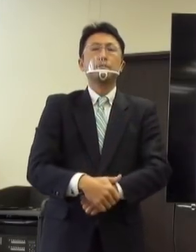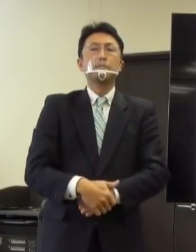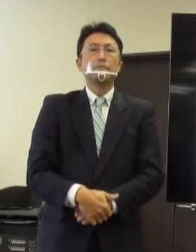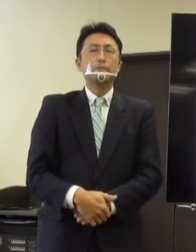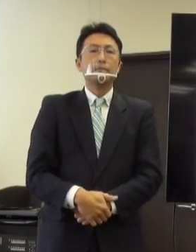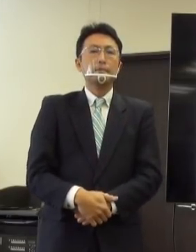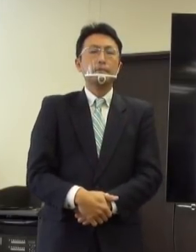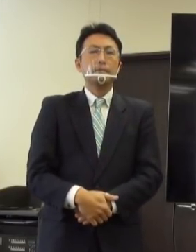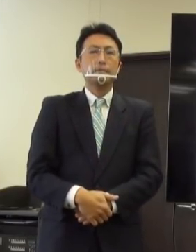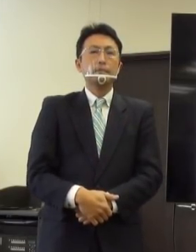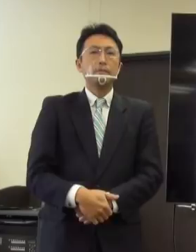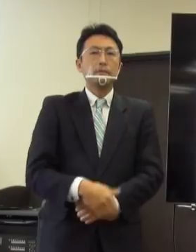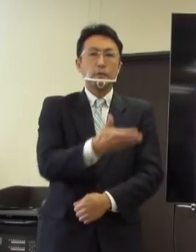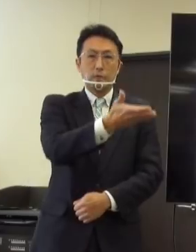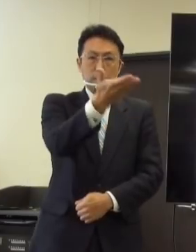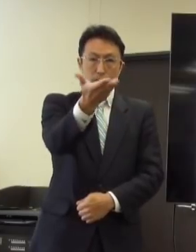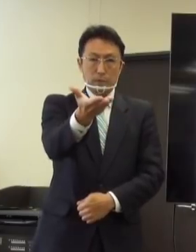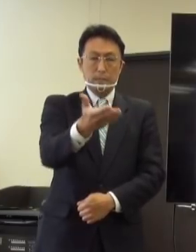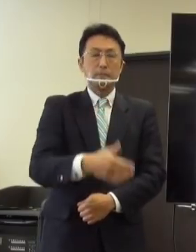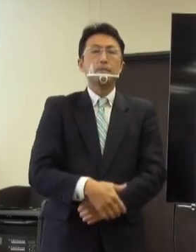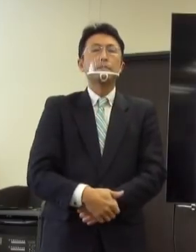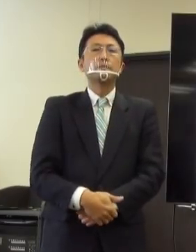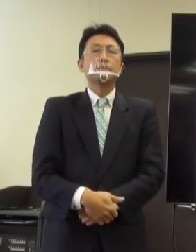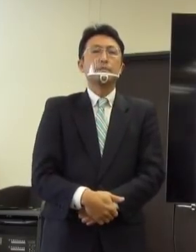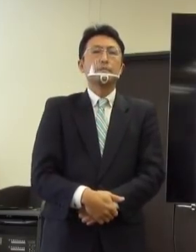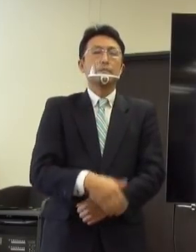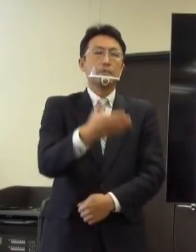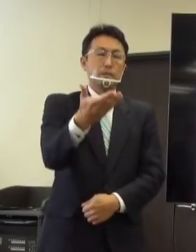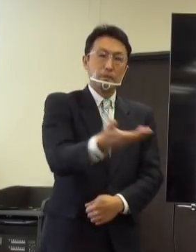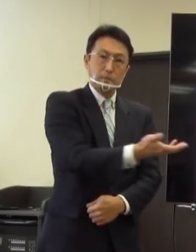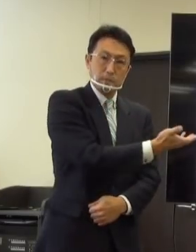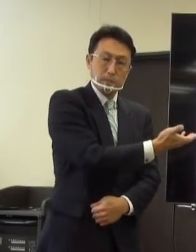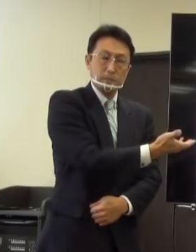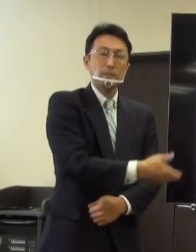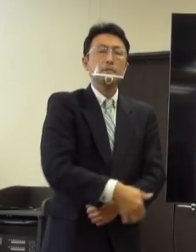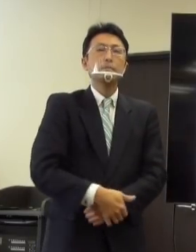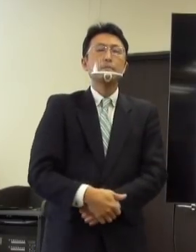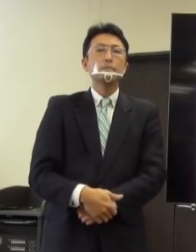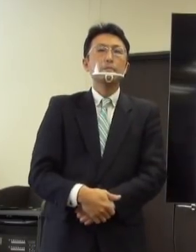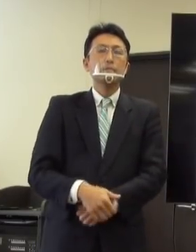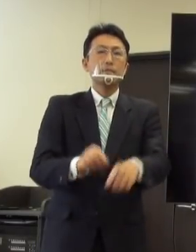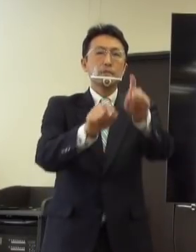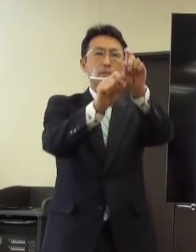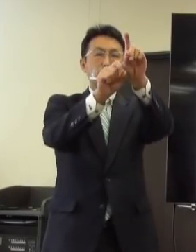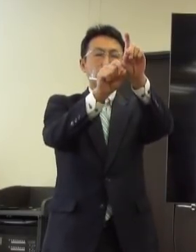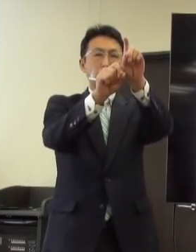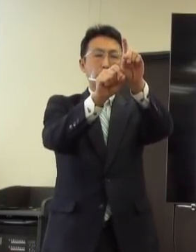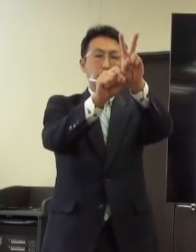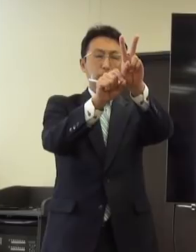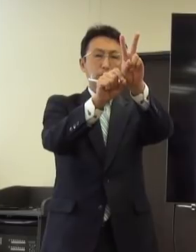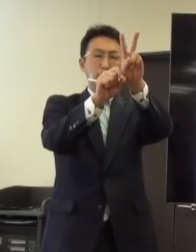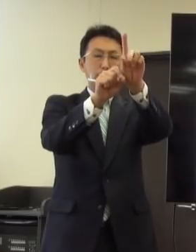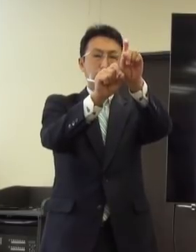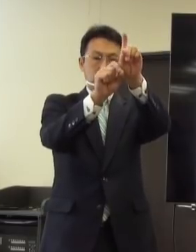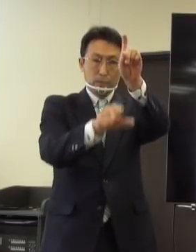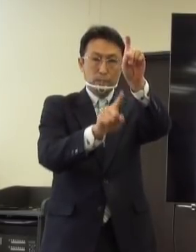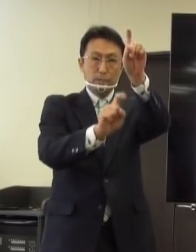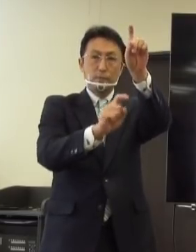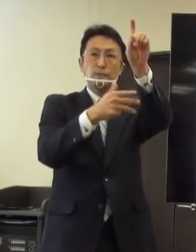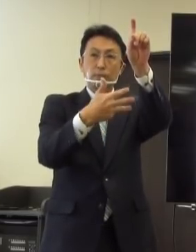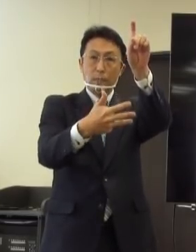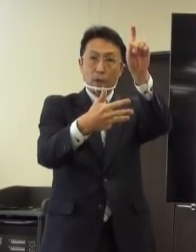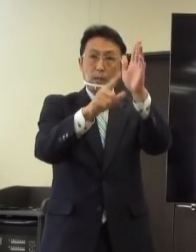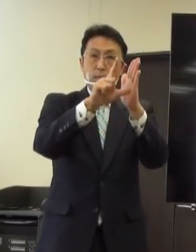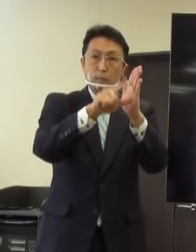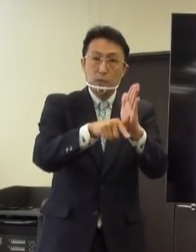よろしいですか、はい、では河北さんお願いします。 河北新報の神田と申します。12月18日の日にですね、はい、この職員1